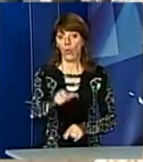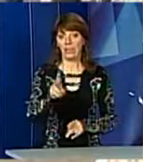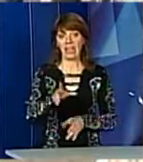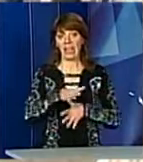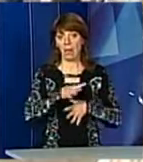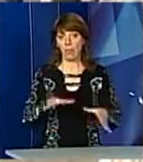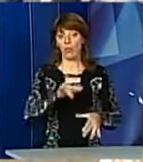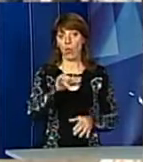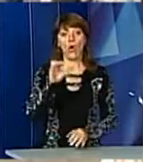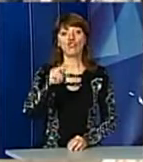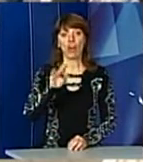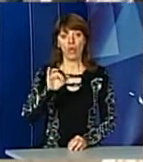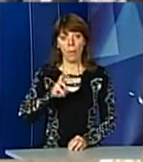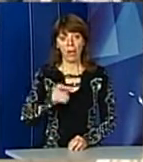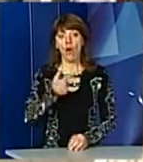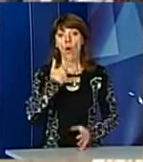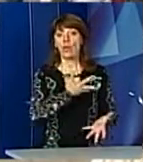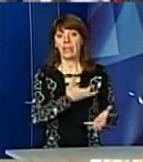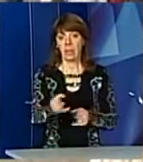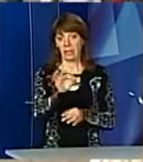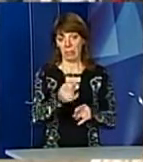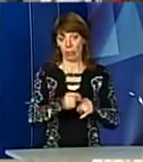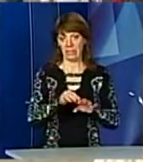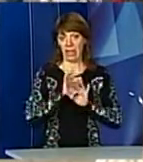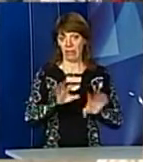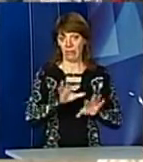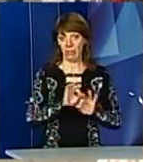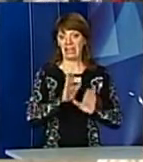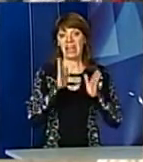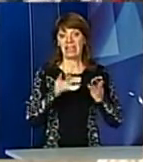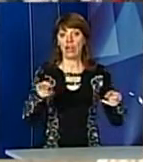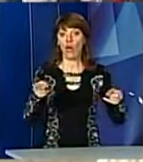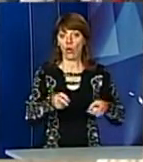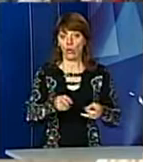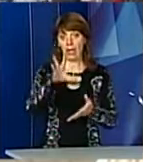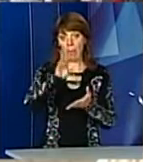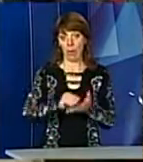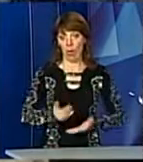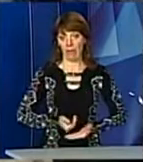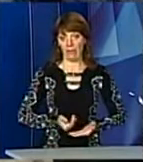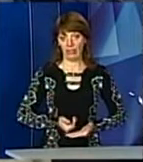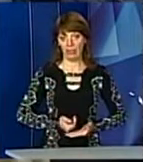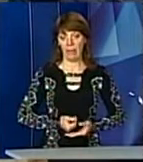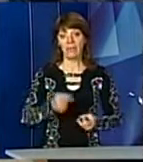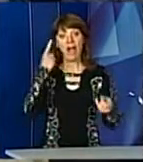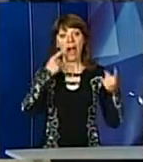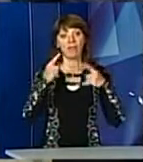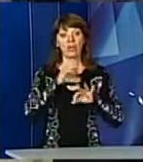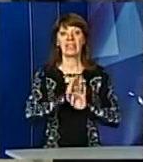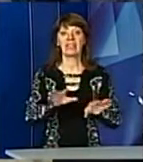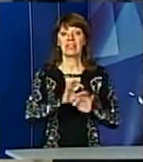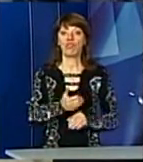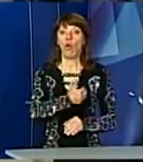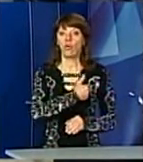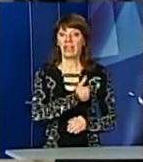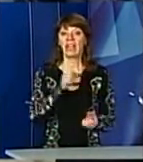були в Чорнобилі, отримати про це інформацію, а не тільки коротко біографічні дані. Автори зізнаються,